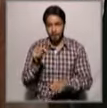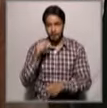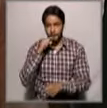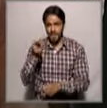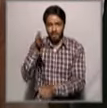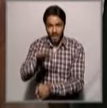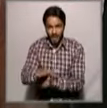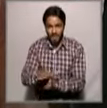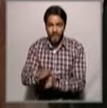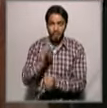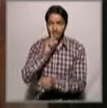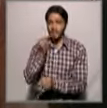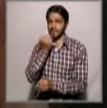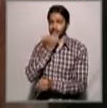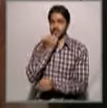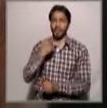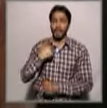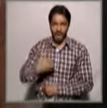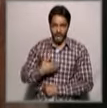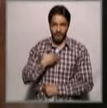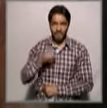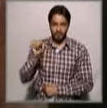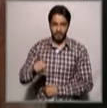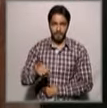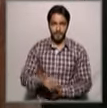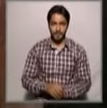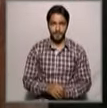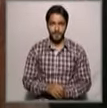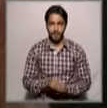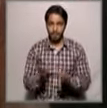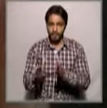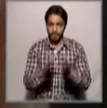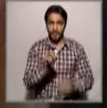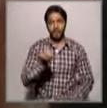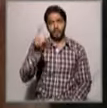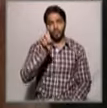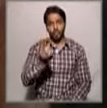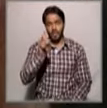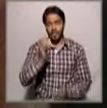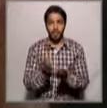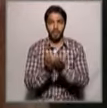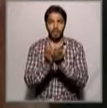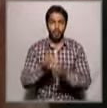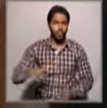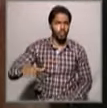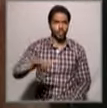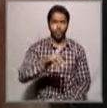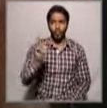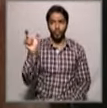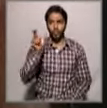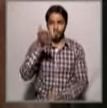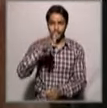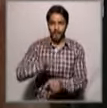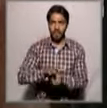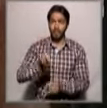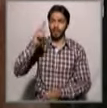من الصابرات. حاضر يا مرند. نسأل الله عز وجل الرحمه لجميع موتى المسلمين ويلحقنا بهم على خير،